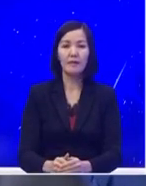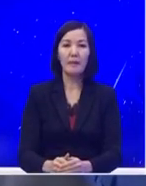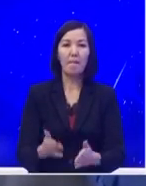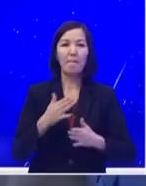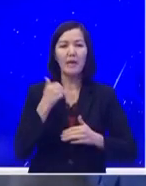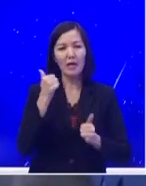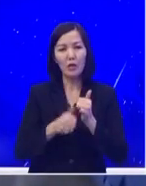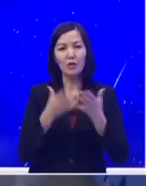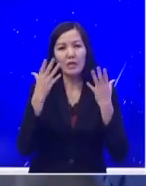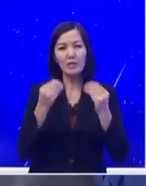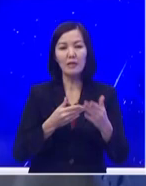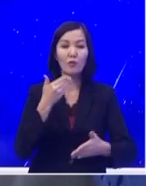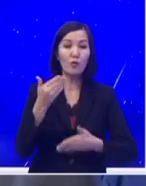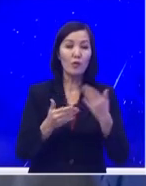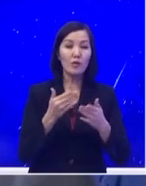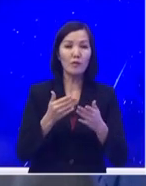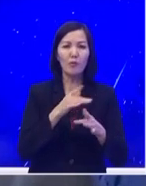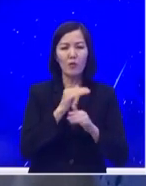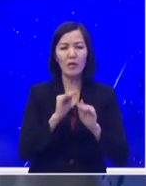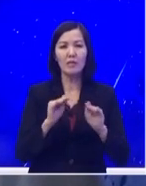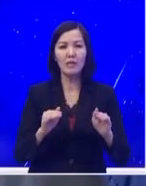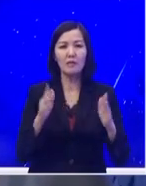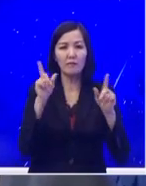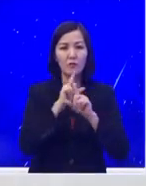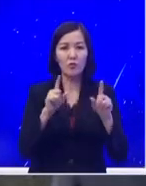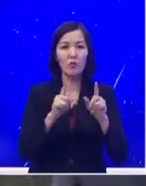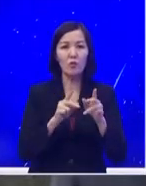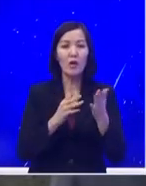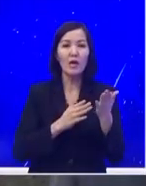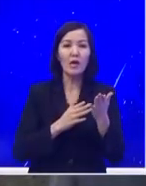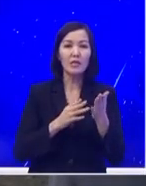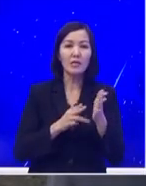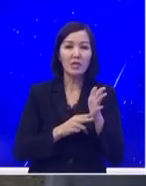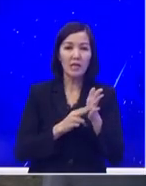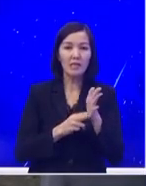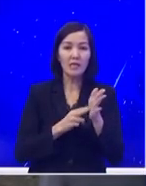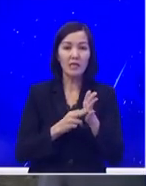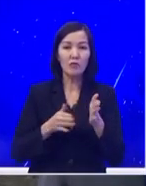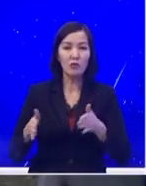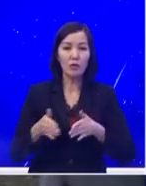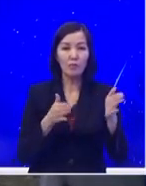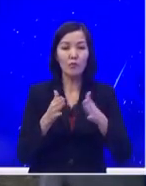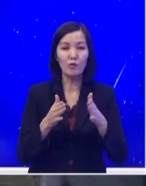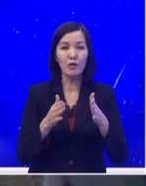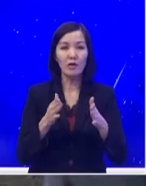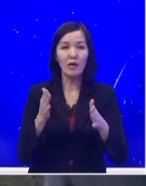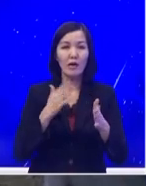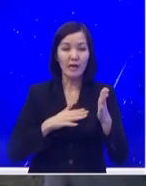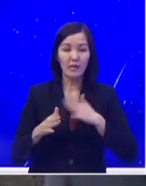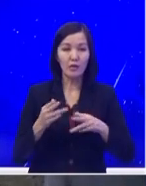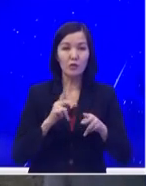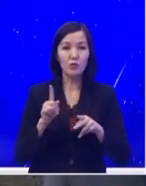Мы каждый день ходим по этим местам. Много детей ходят в школы через этот железнодорожный путь. Все рады, что начали здесь строительство